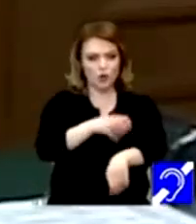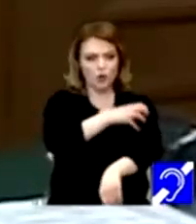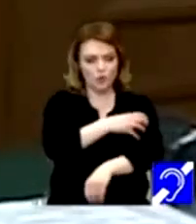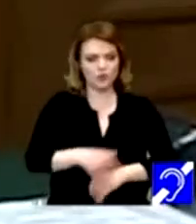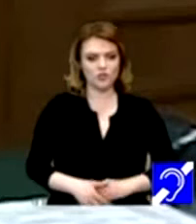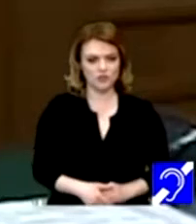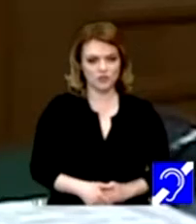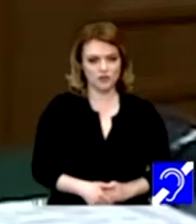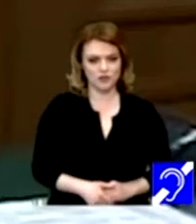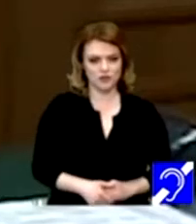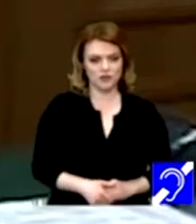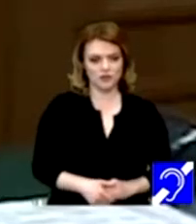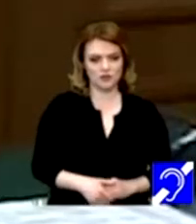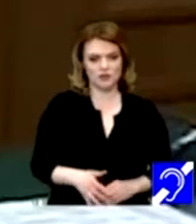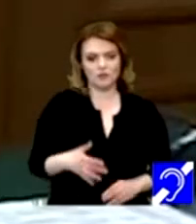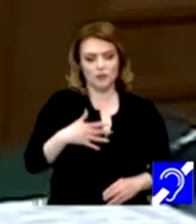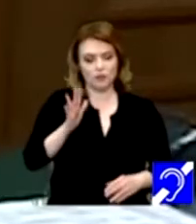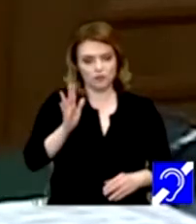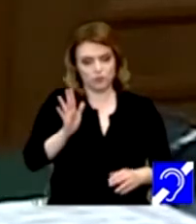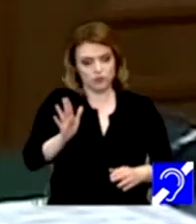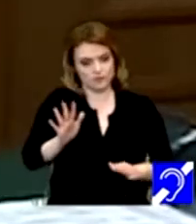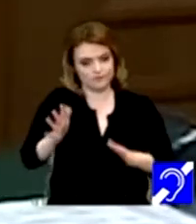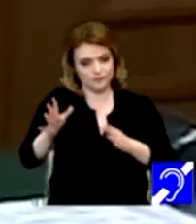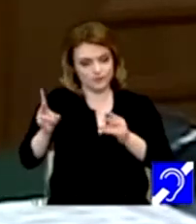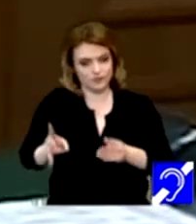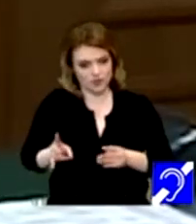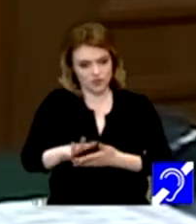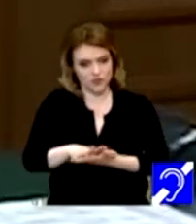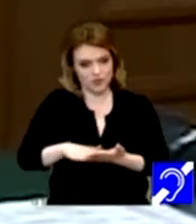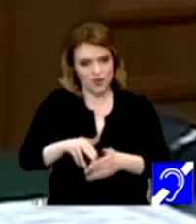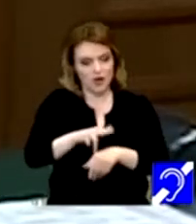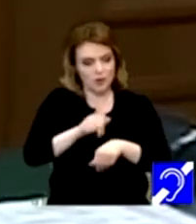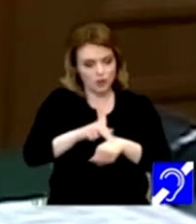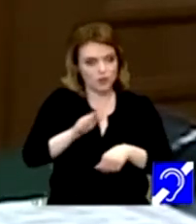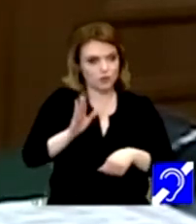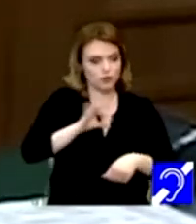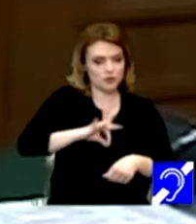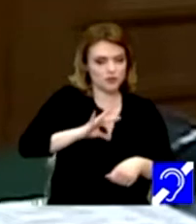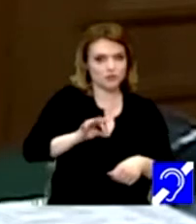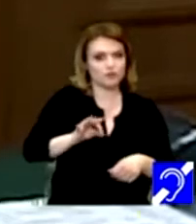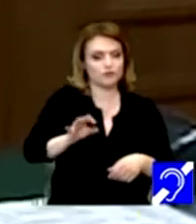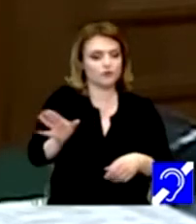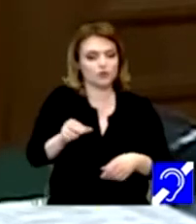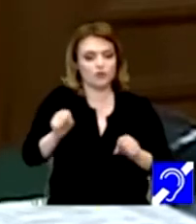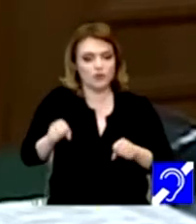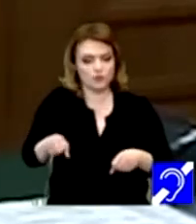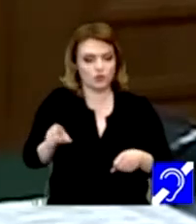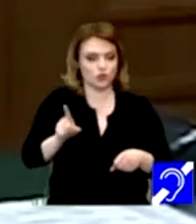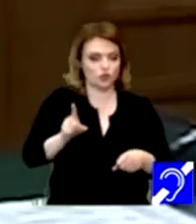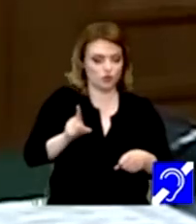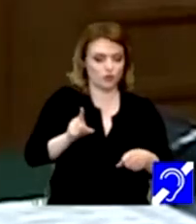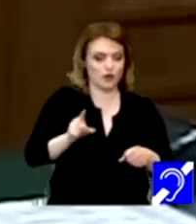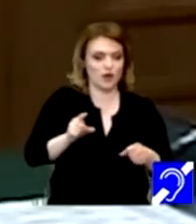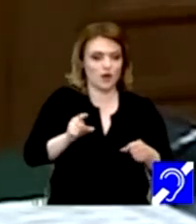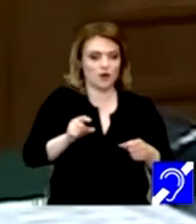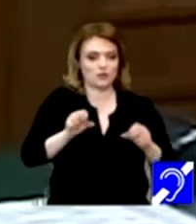Жертвили умани во фи фарти греуде евитат. Полиција во флосе тоа ти мислачени не сари пентру апараре конституционалитет си Републичи